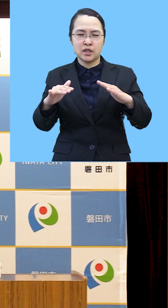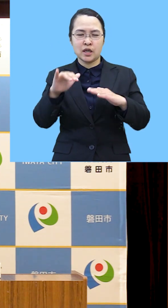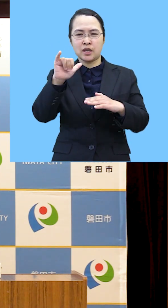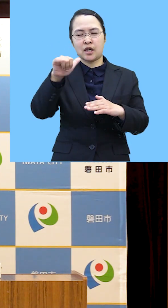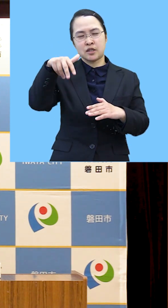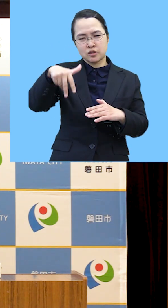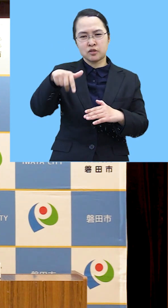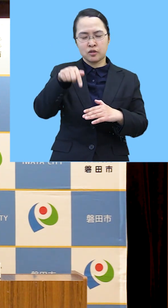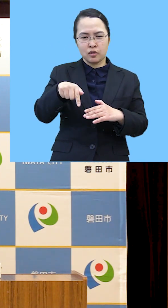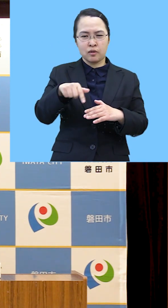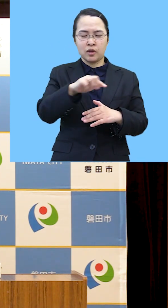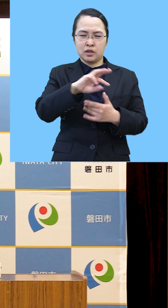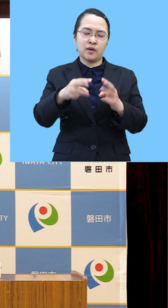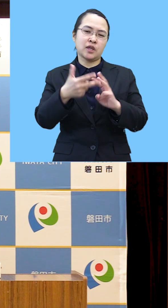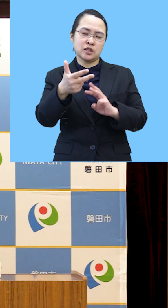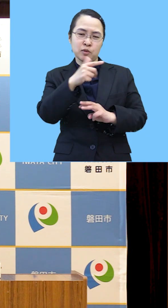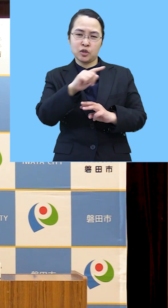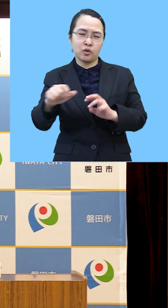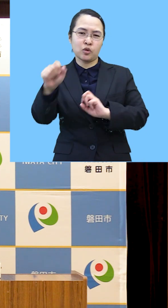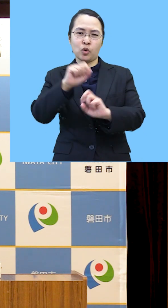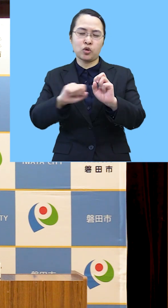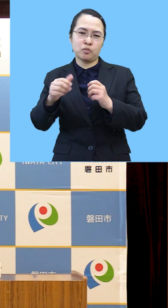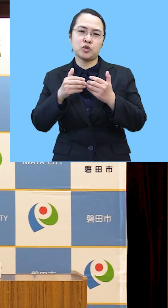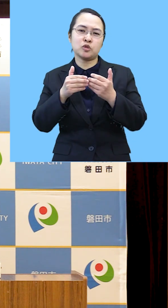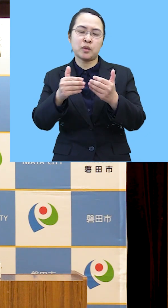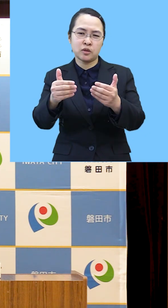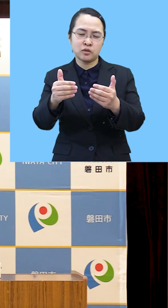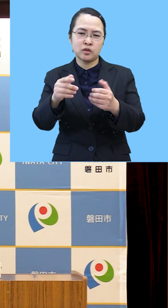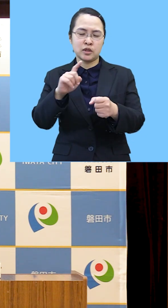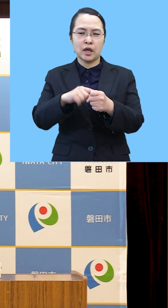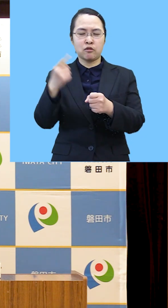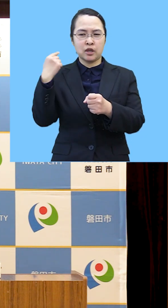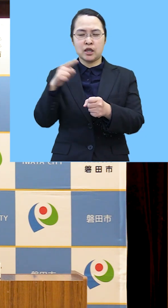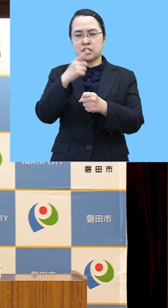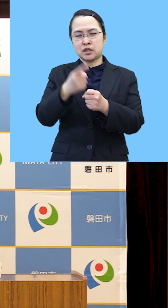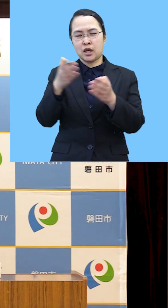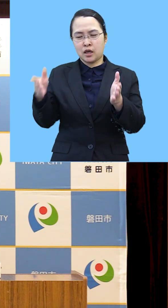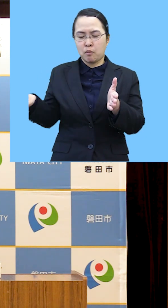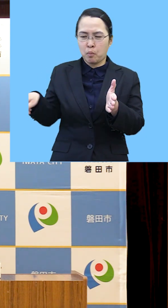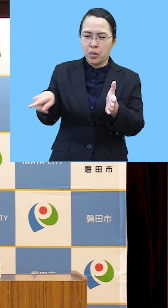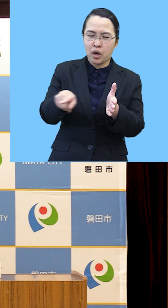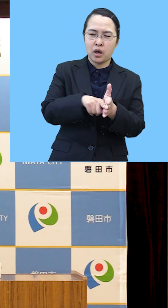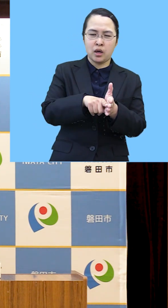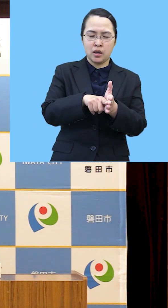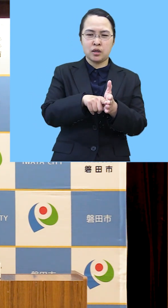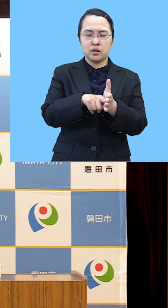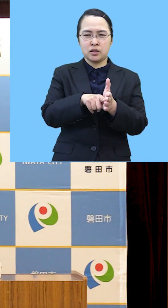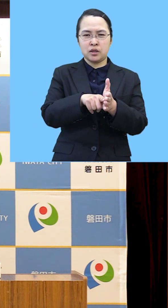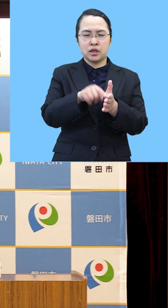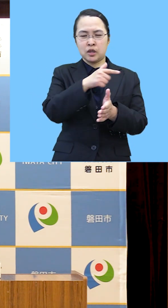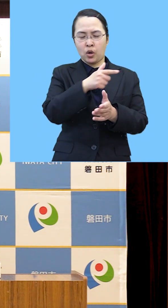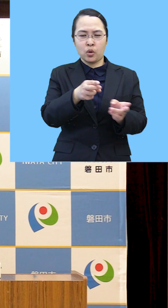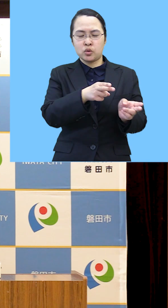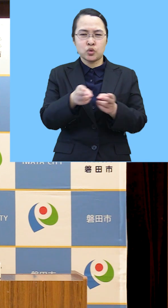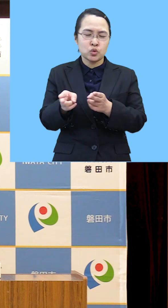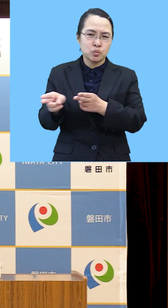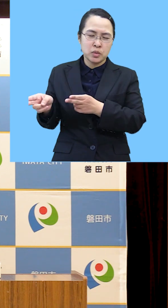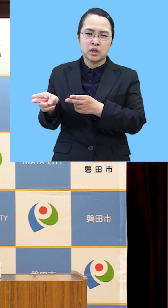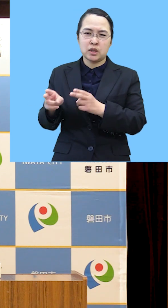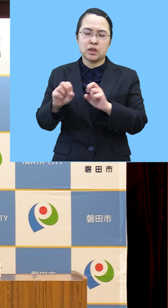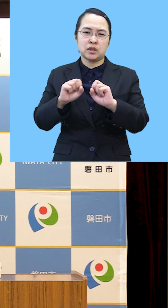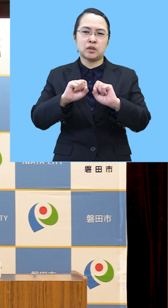なことに取り組んでいくということで、今年昨年度1年間かけて昨年1年かけて準備してきましたけれ